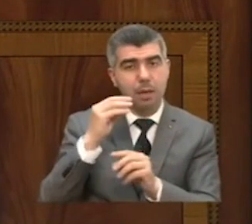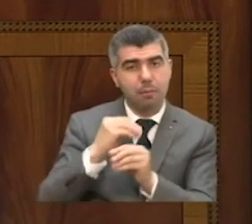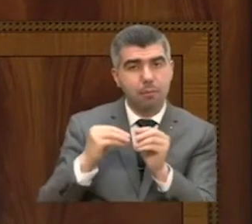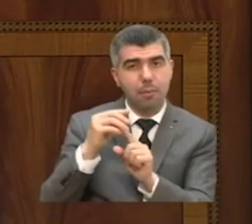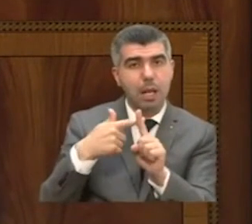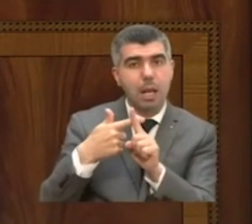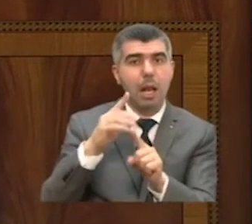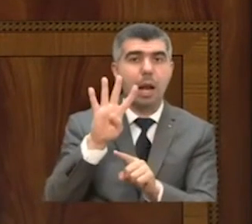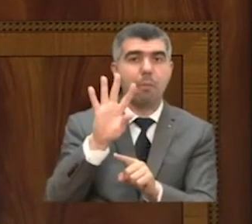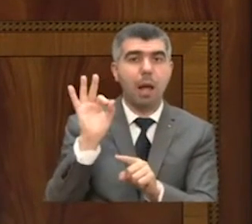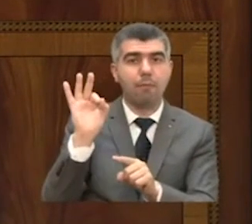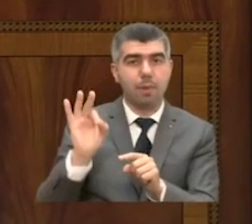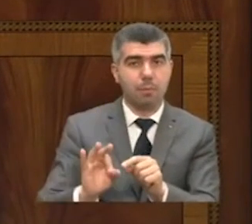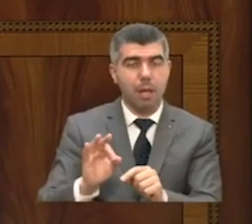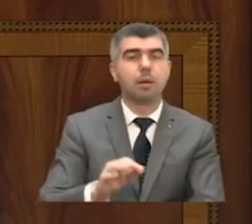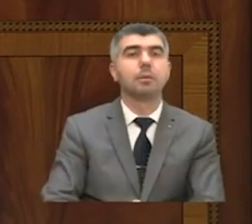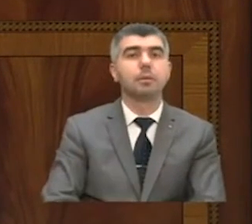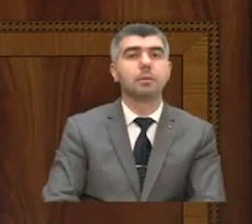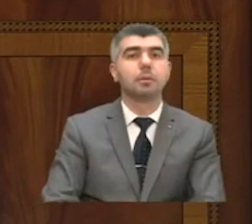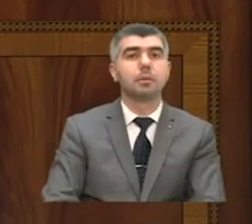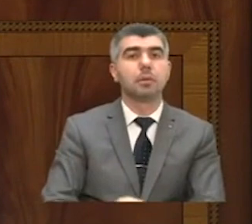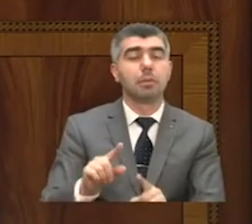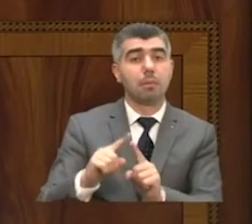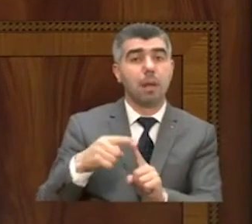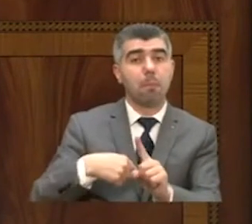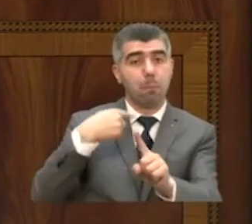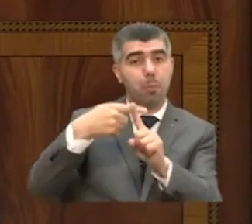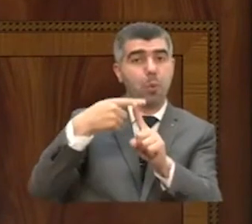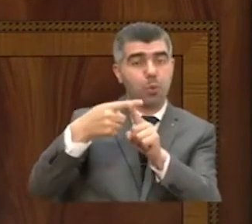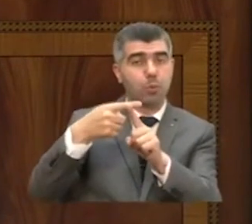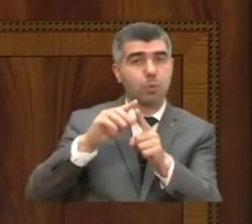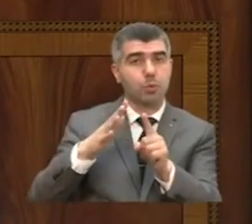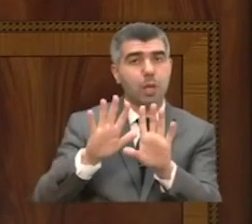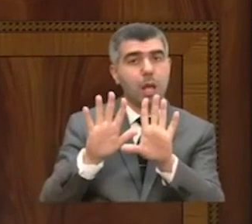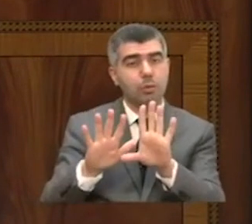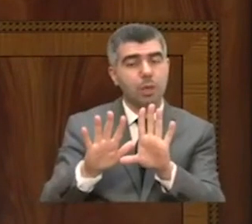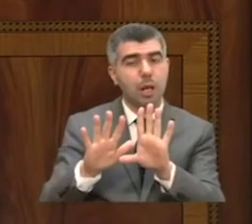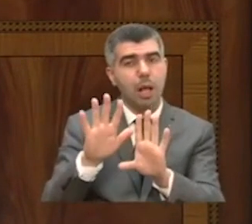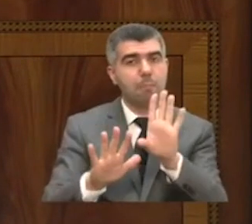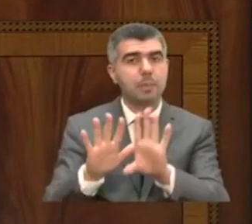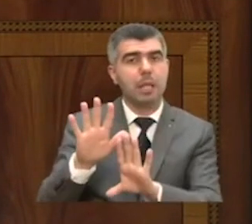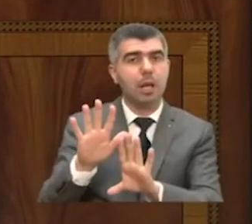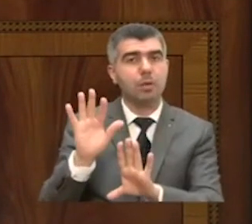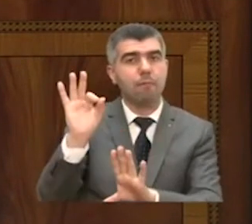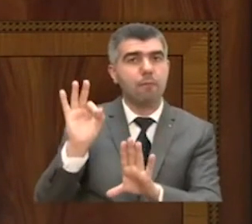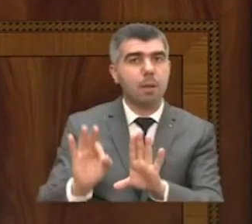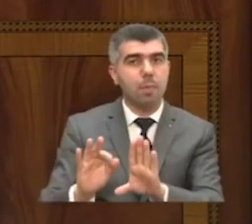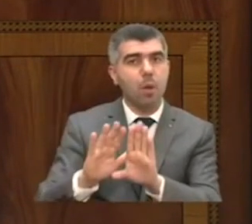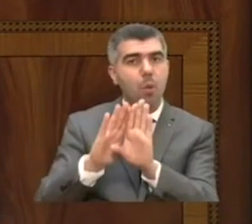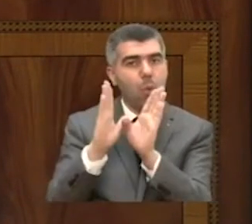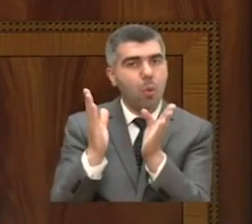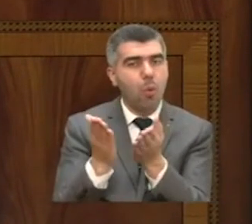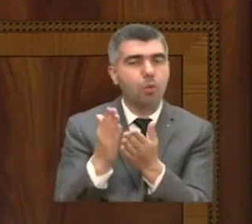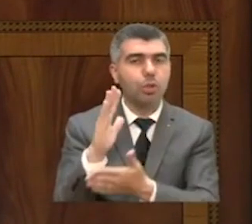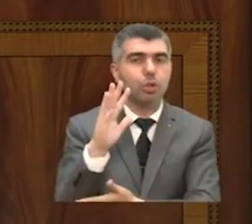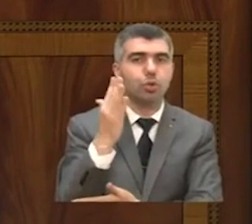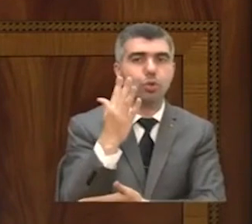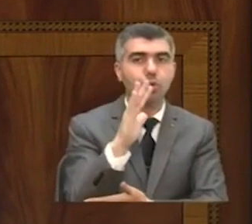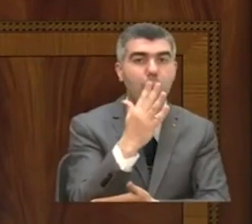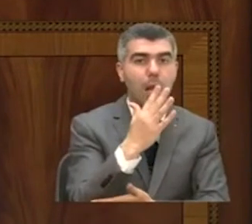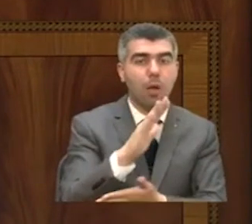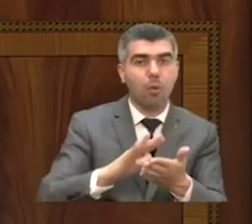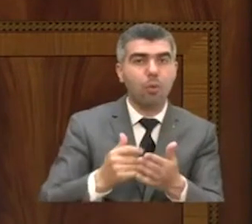4%، كما يتوقع حدود ارتفاع بنسبة 10% إلى 15% لجميع أنواع الأشجار المثمرة